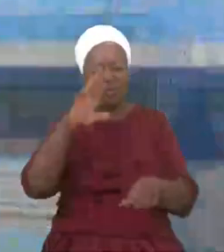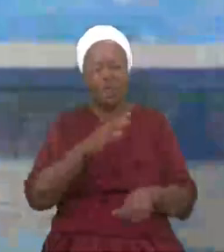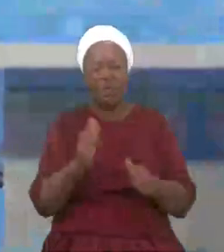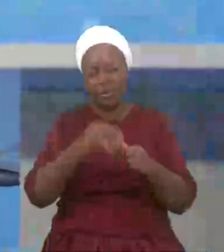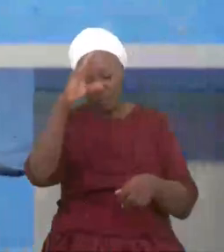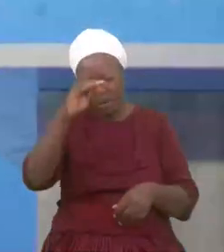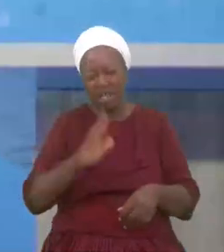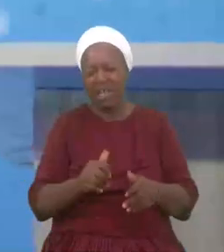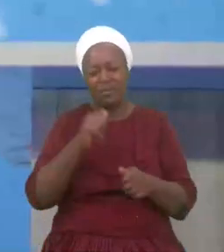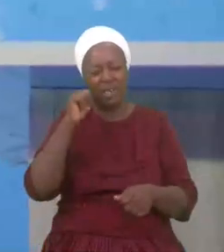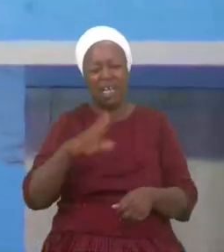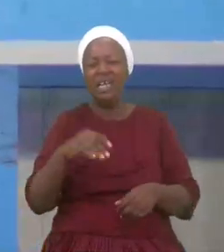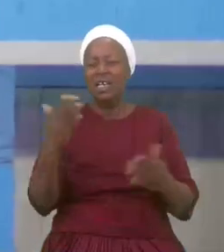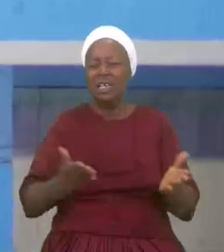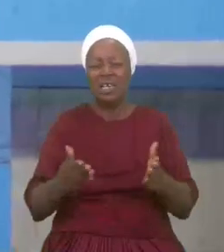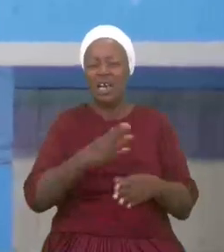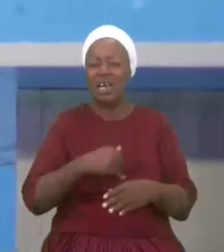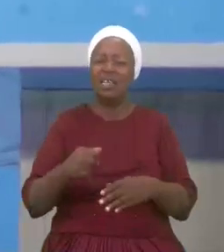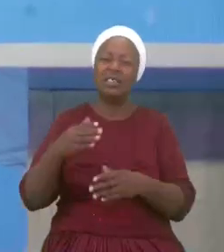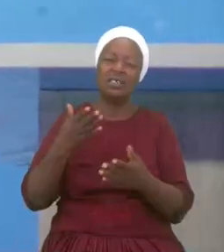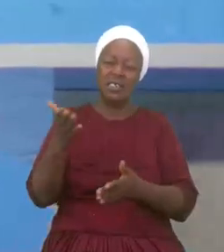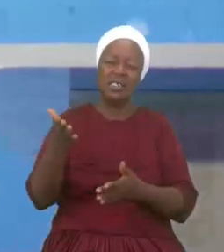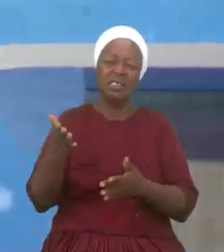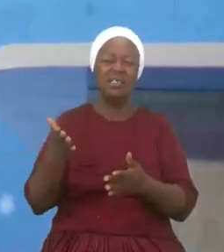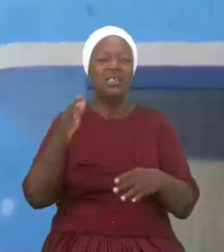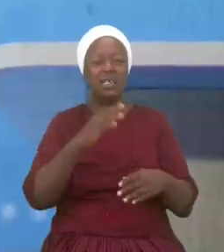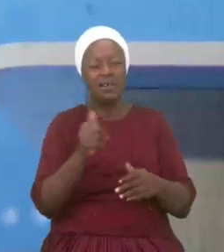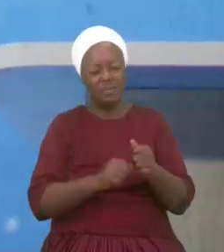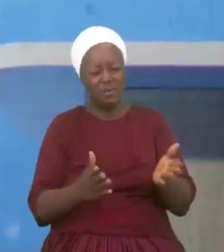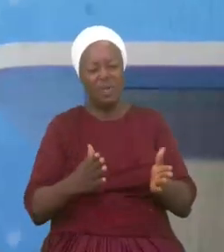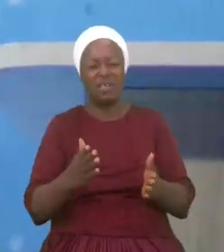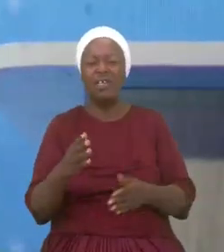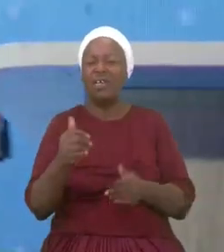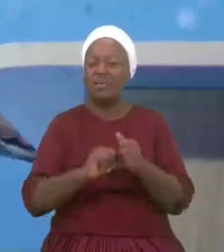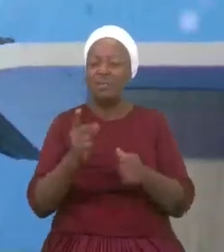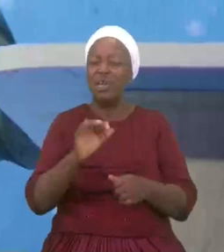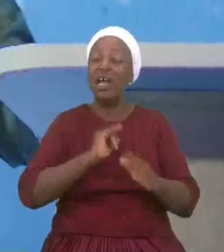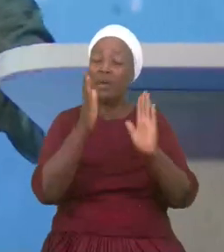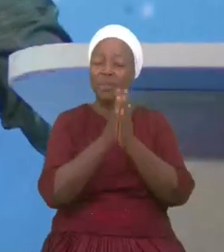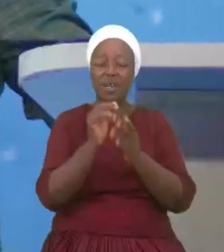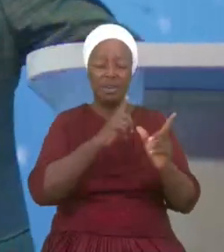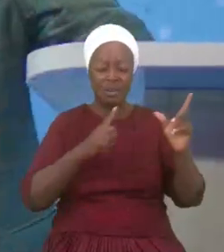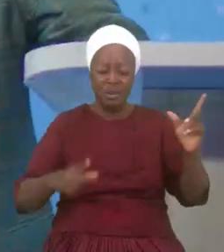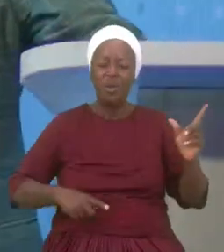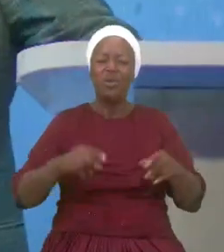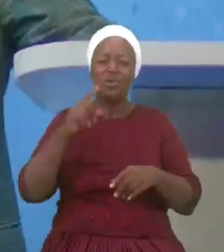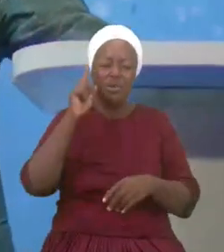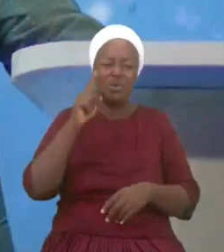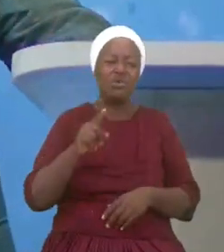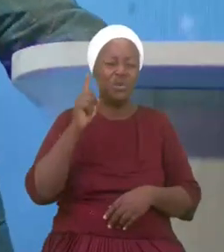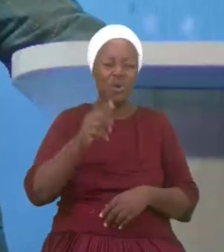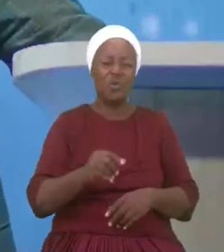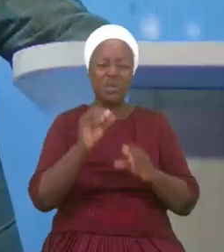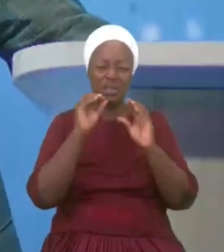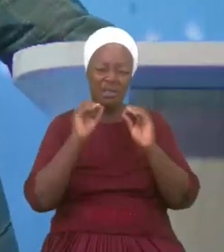à tous à tous frère à toutes celles à tout homme à toute femme à tout garçon à toute fille ici